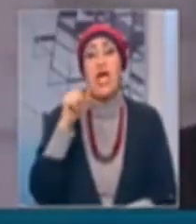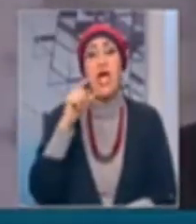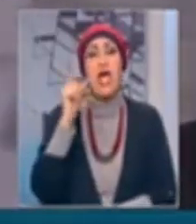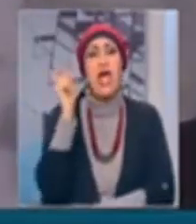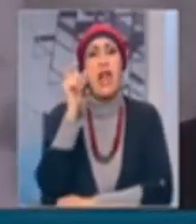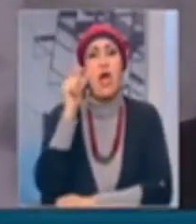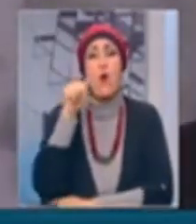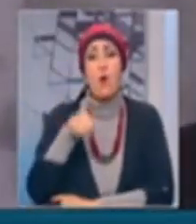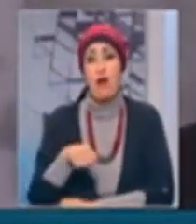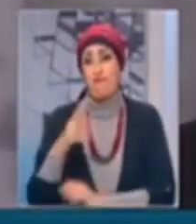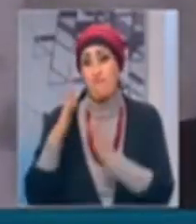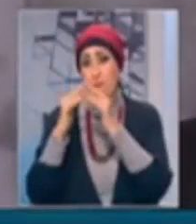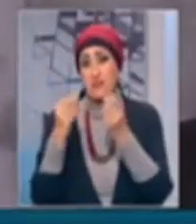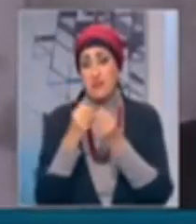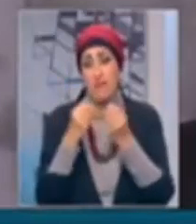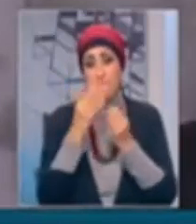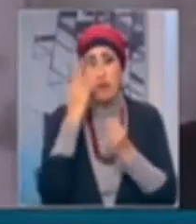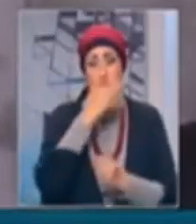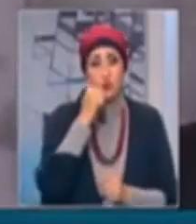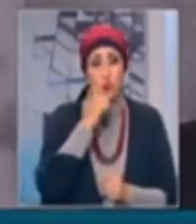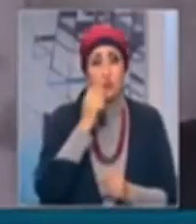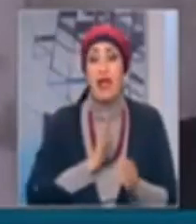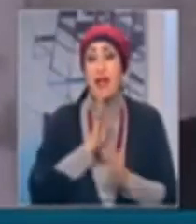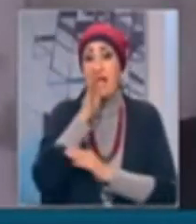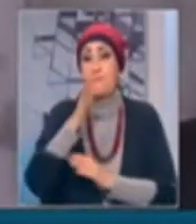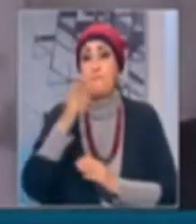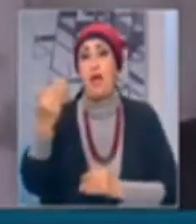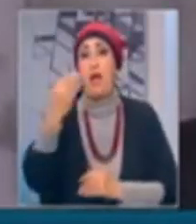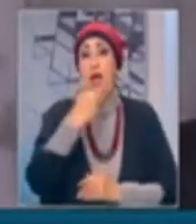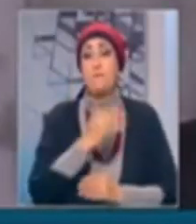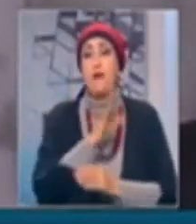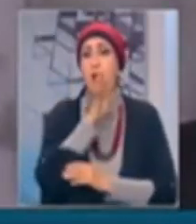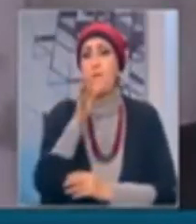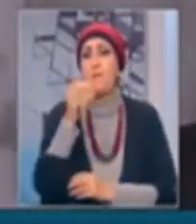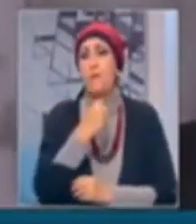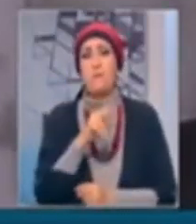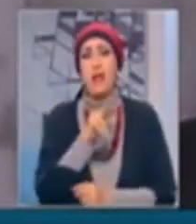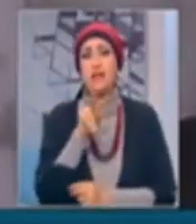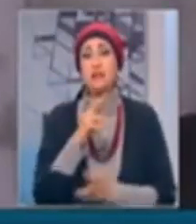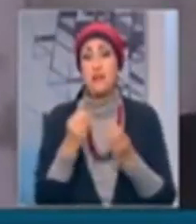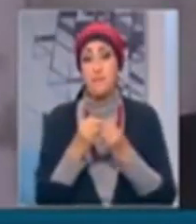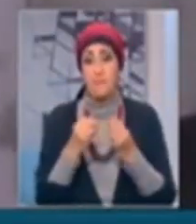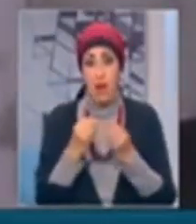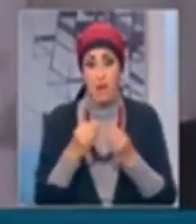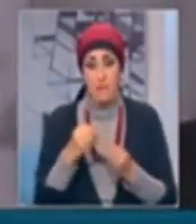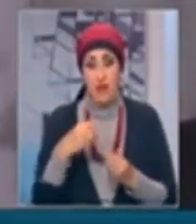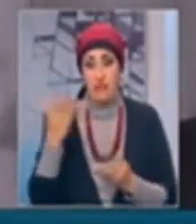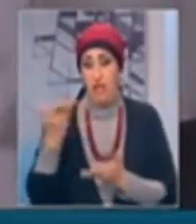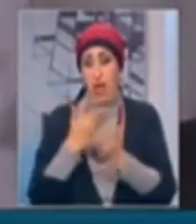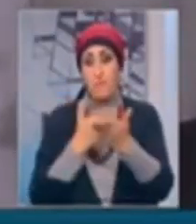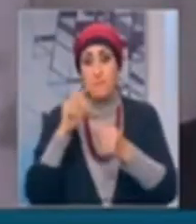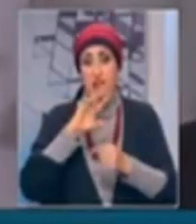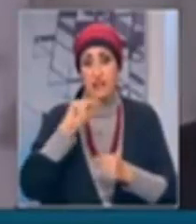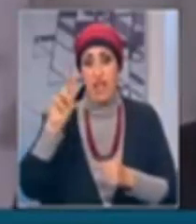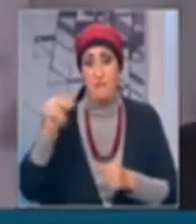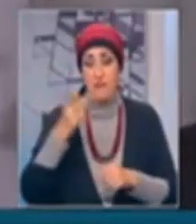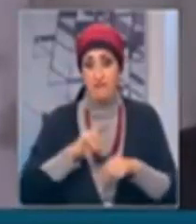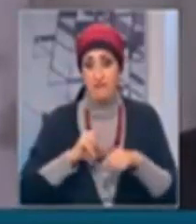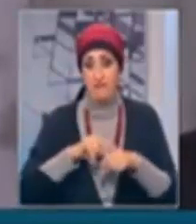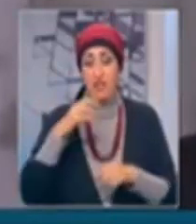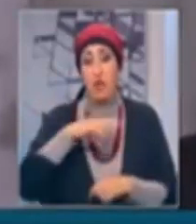والتي ابتدات بزيارات متبادله وبدوره تدريبيه مشتركه للائمه في مصر والسودان تتبعها